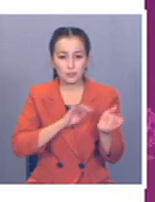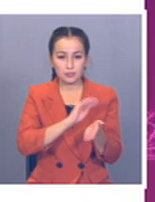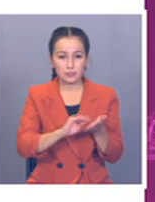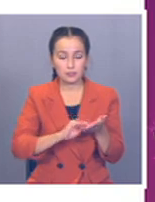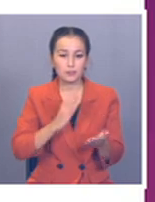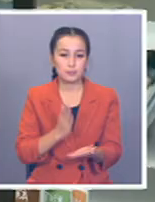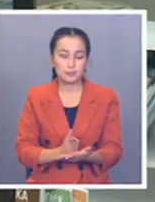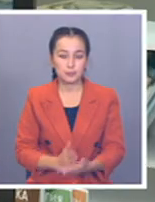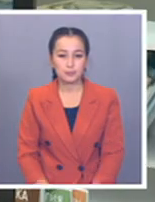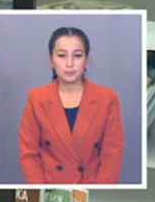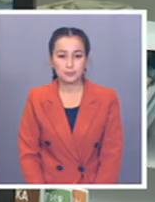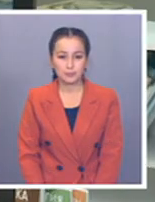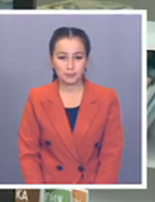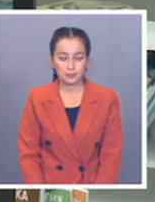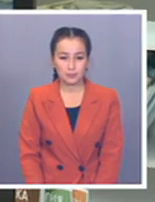жазылған.